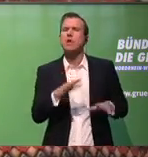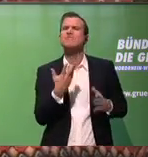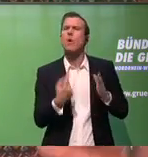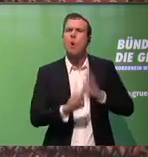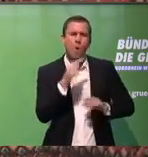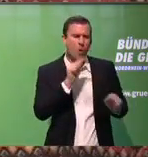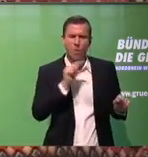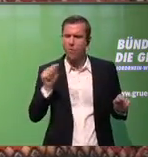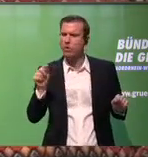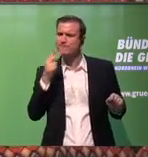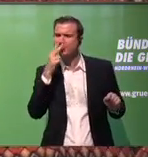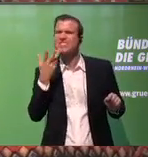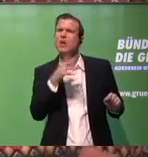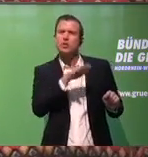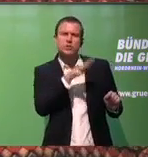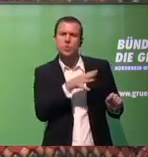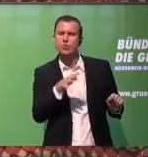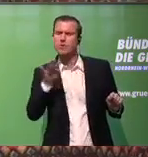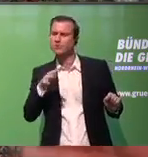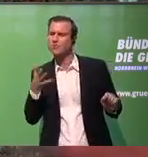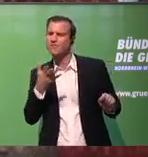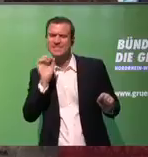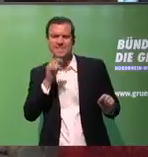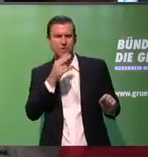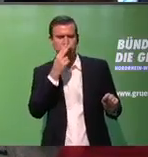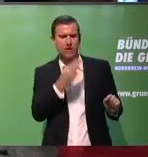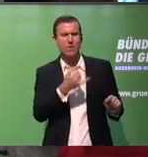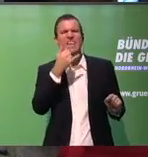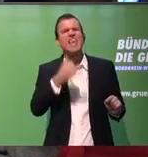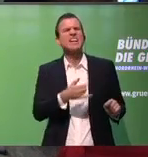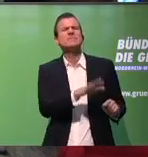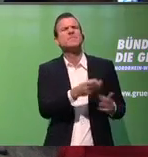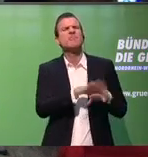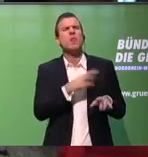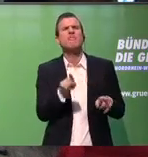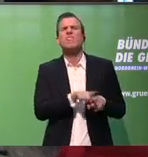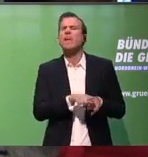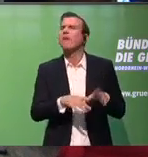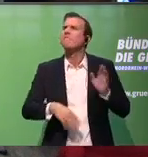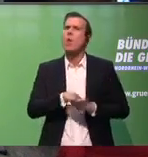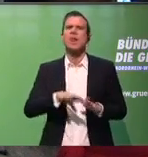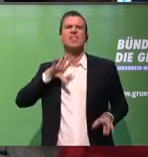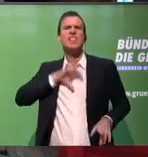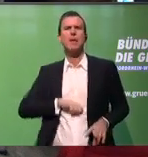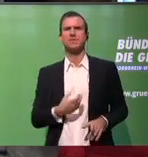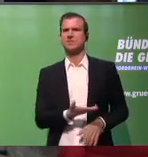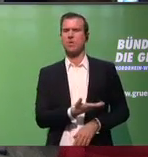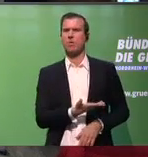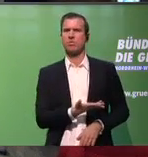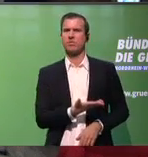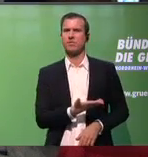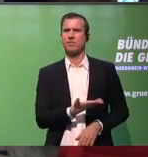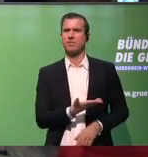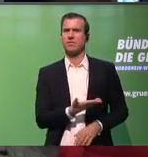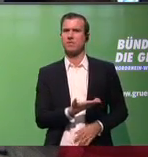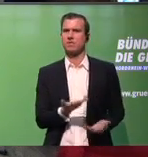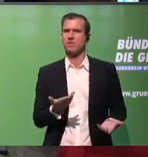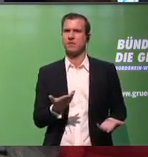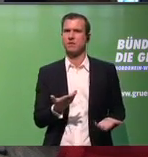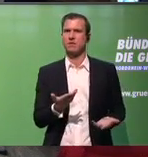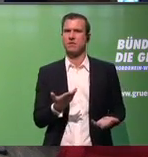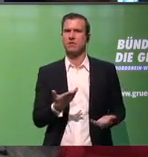Jugendarbeitslosigkeit und die Arbeitslosigkeit heute einen Charakter hat, der auf Depression schließen lässt. Ja? Man muss sich mit